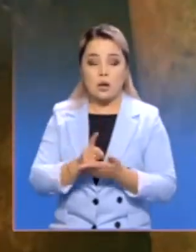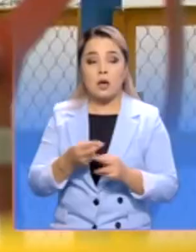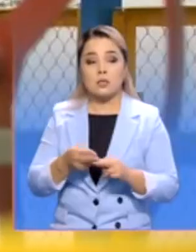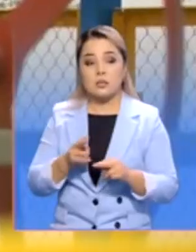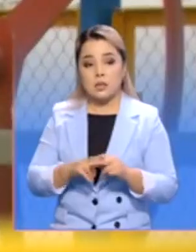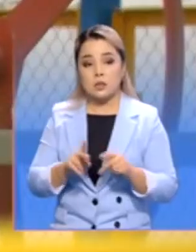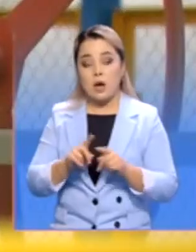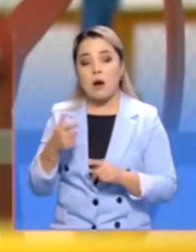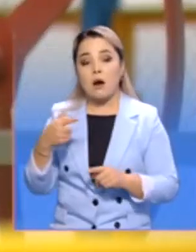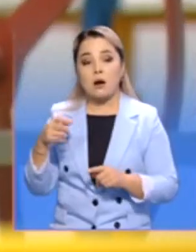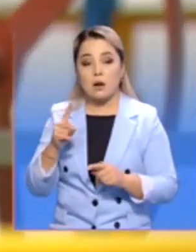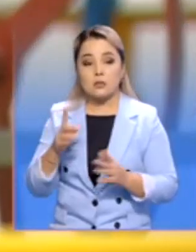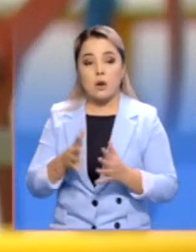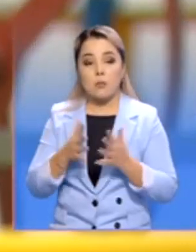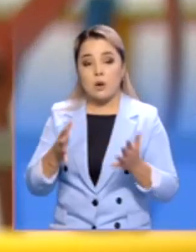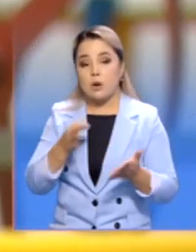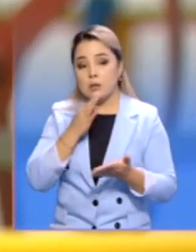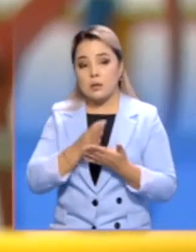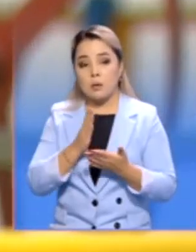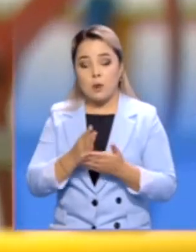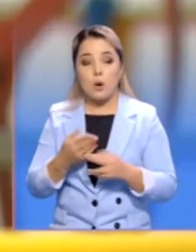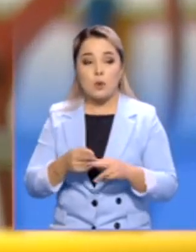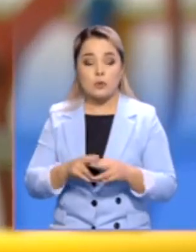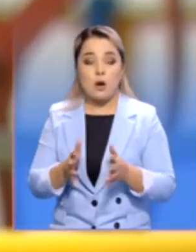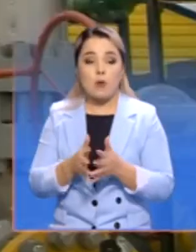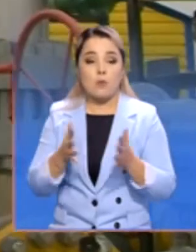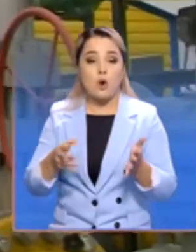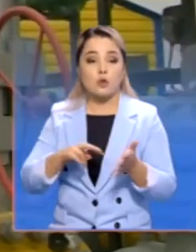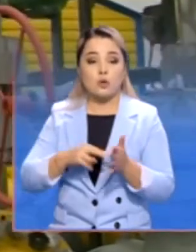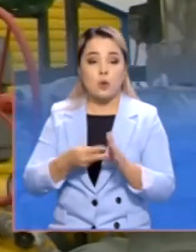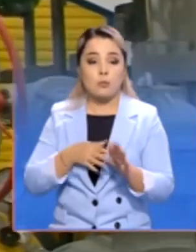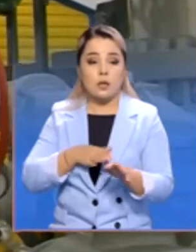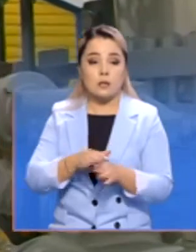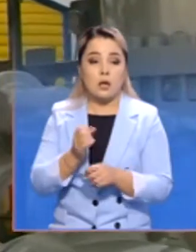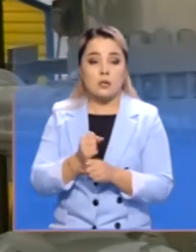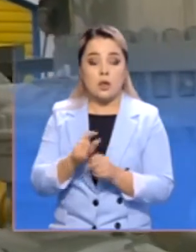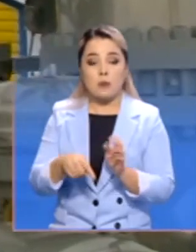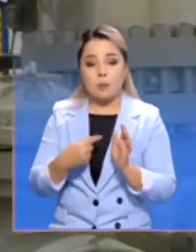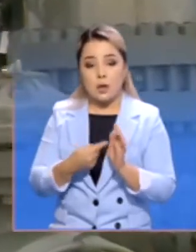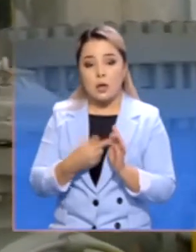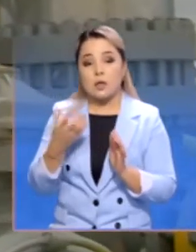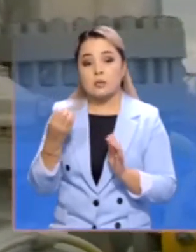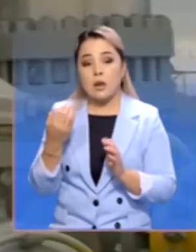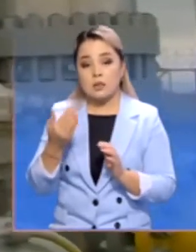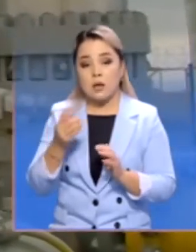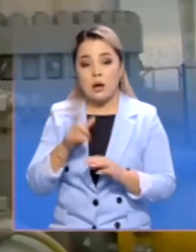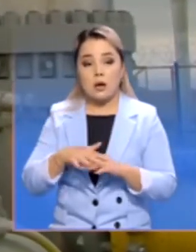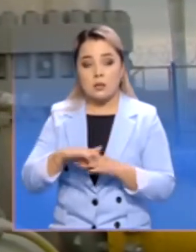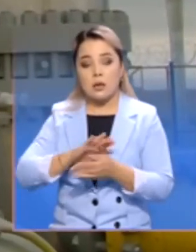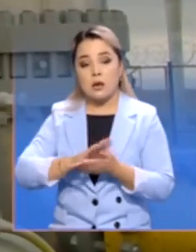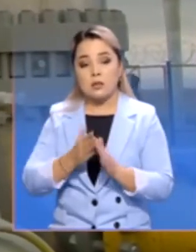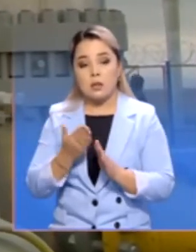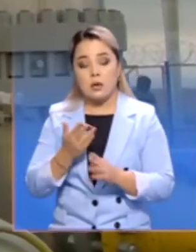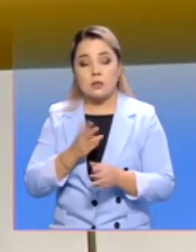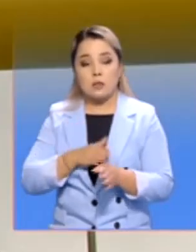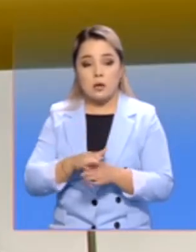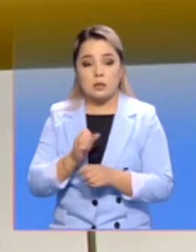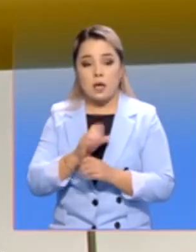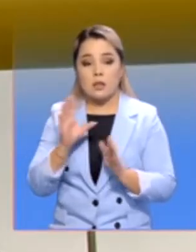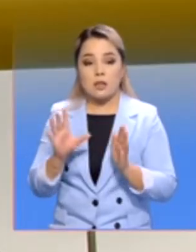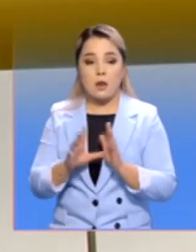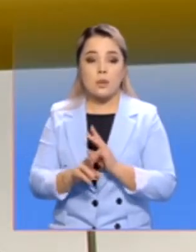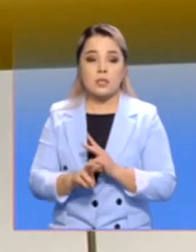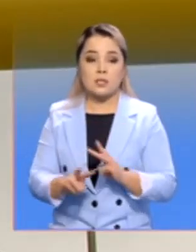Әсіресе газға басымдық беріледі. Ал ауқымды жобаны жүзеге асыру мәселесі тағы да халықпен келісіледі дейді